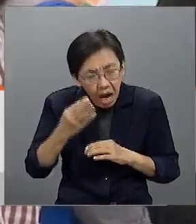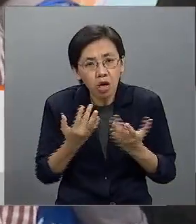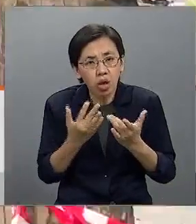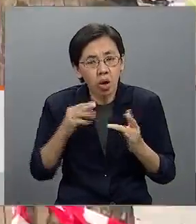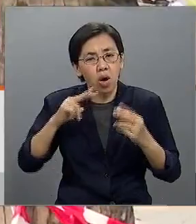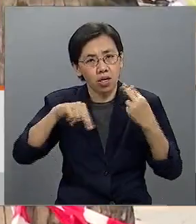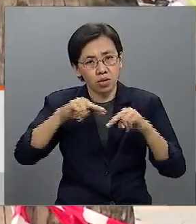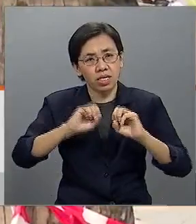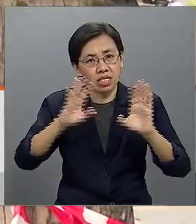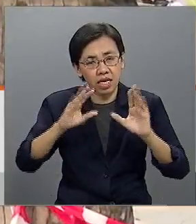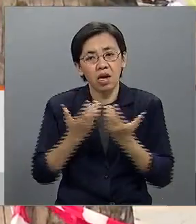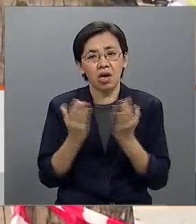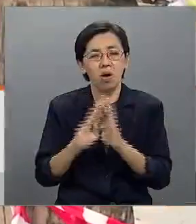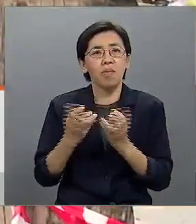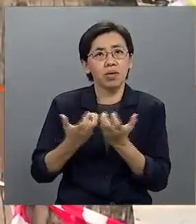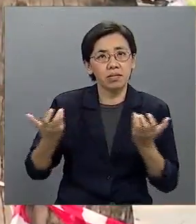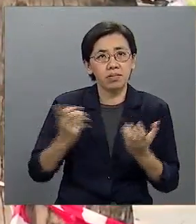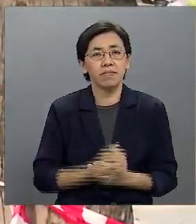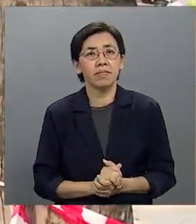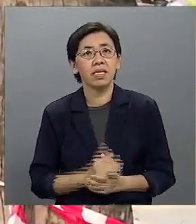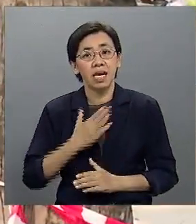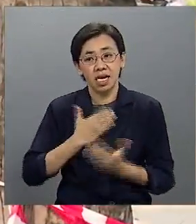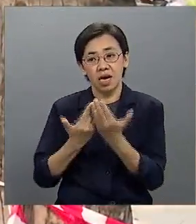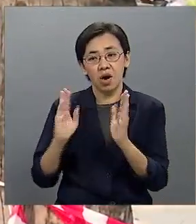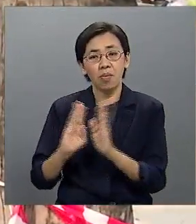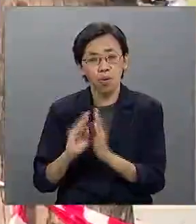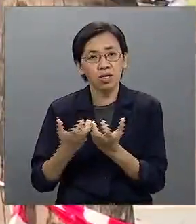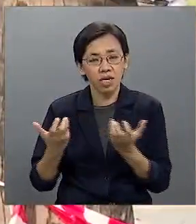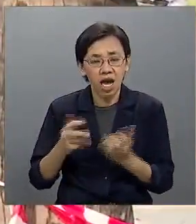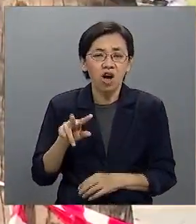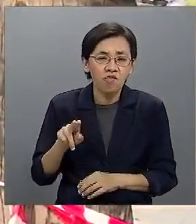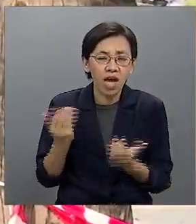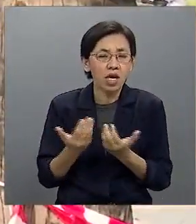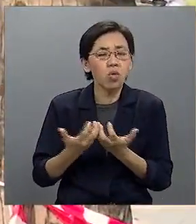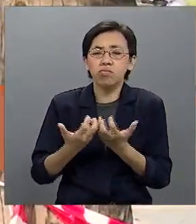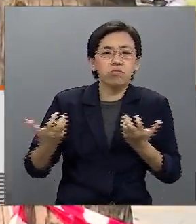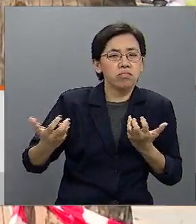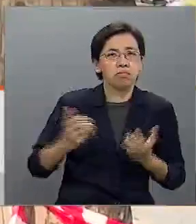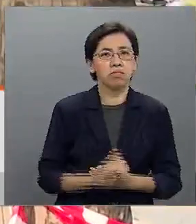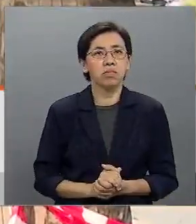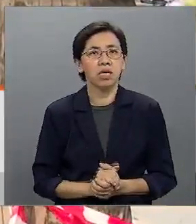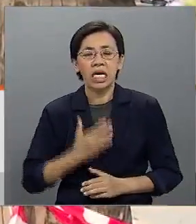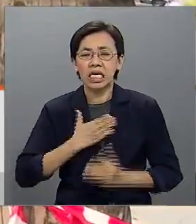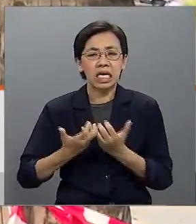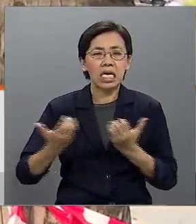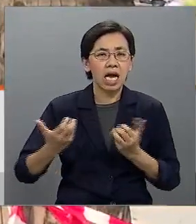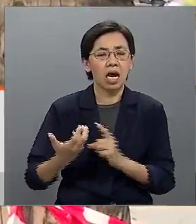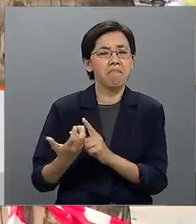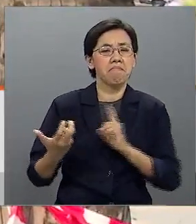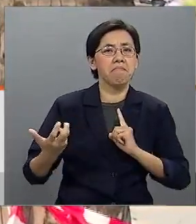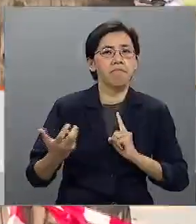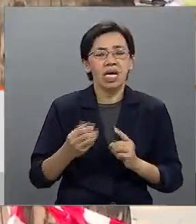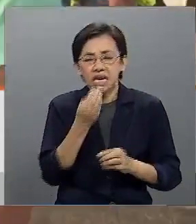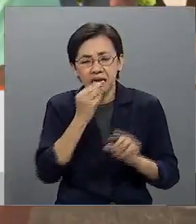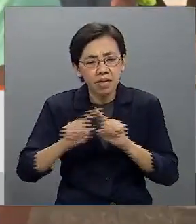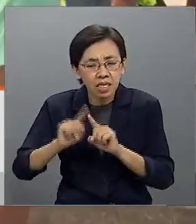ก็คือแยกค่ะแยกออกจากทั้งแฟนทั้งลูกทุกอย่างค่ะแยกอยู่คนเดียวแยกทุกอย่างของกินทุกอย่างแก้วน้ำทุกอย่าง